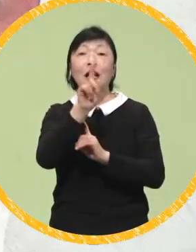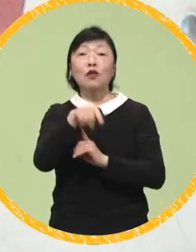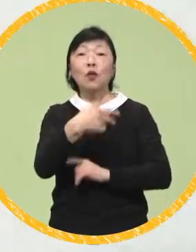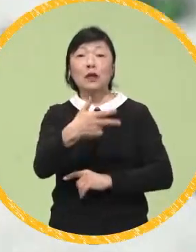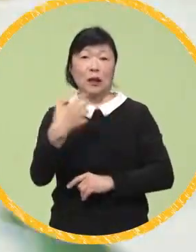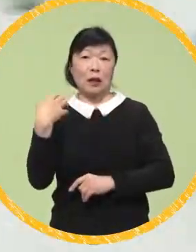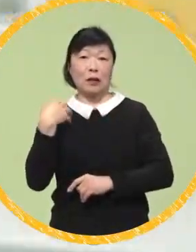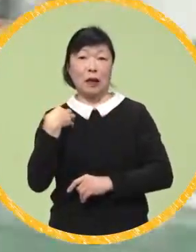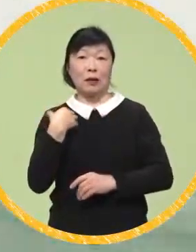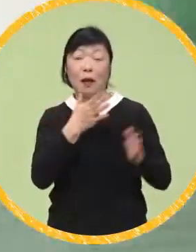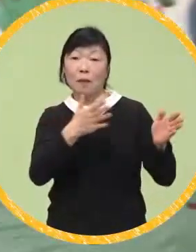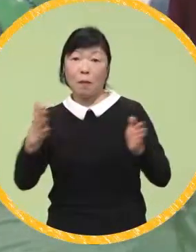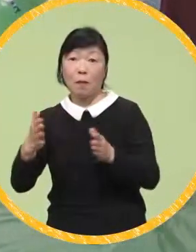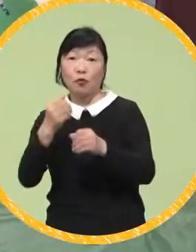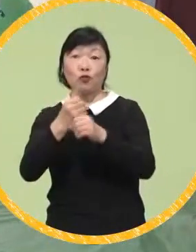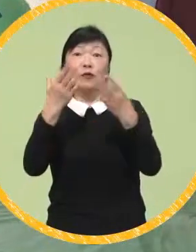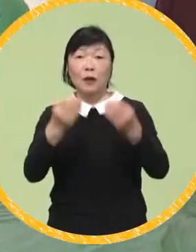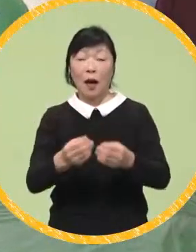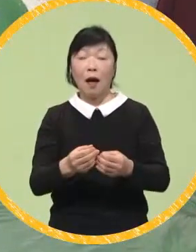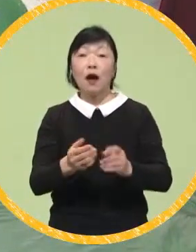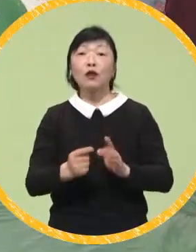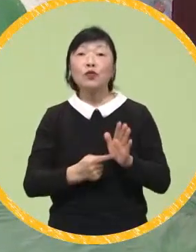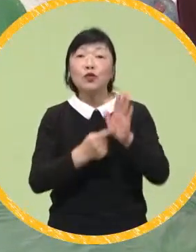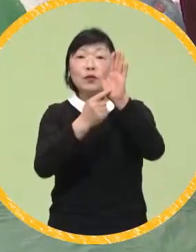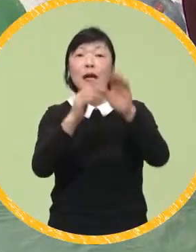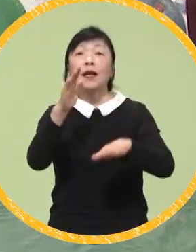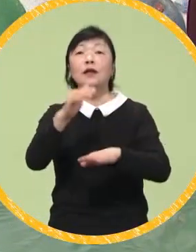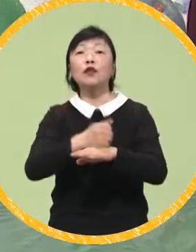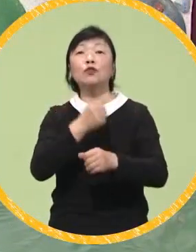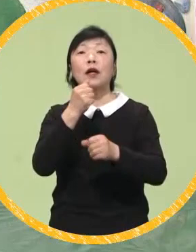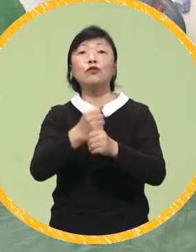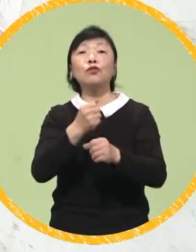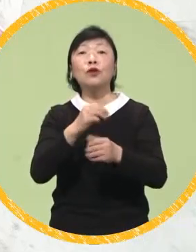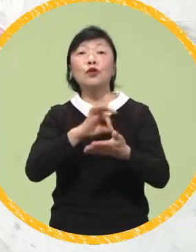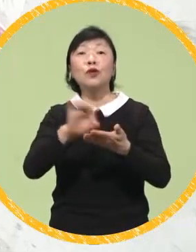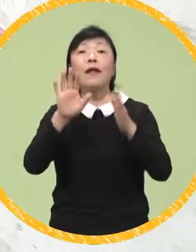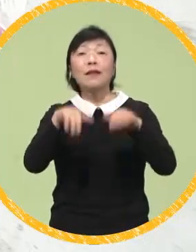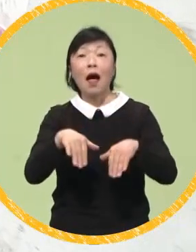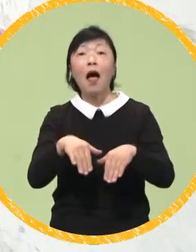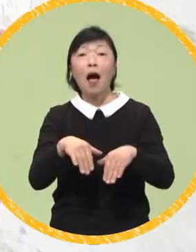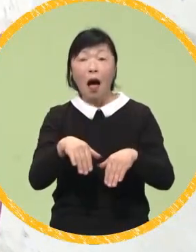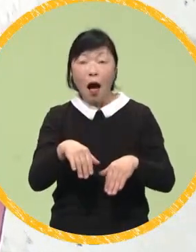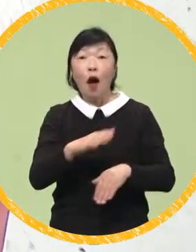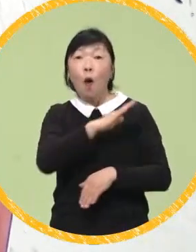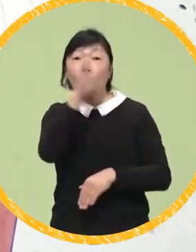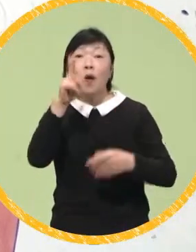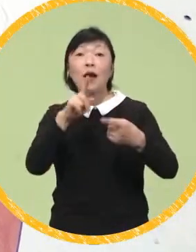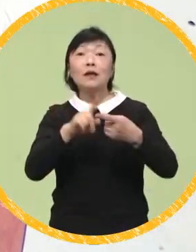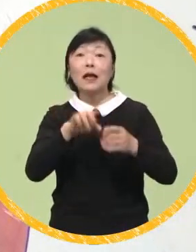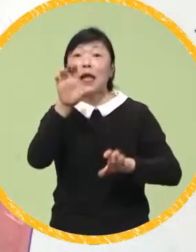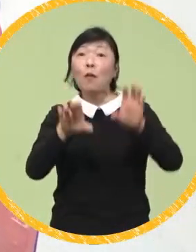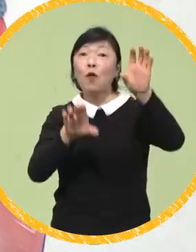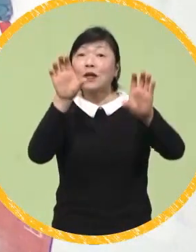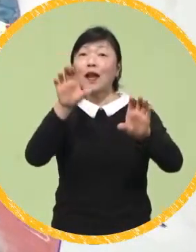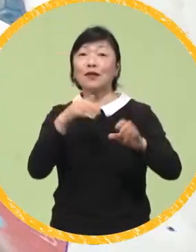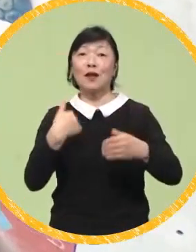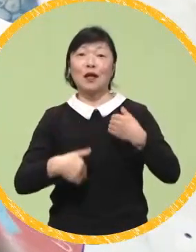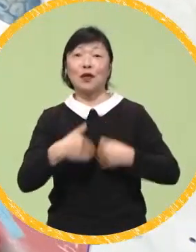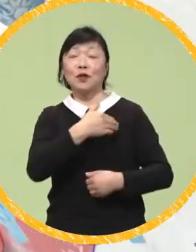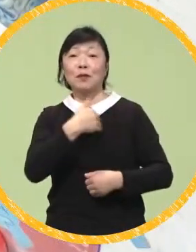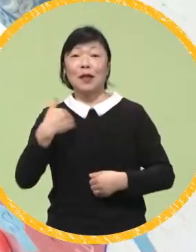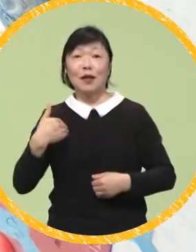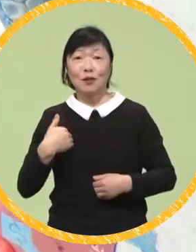したこの施設では有名選手たちが挑んだ本格的な設備でボルダリングを楽しむことができるんです